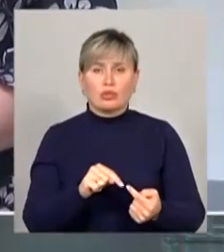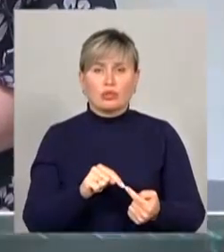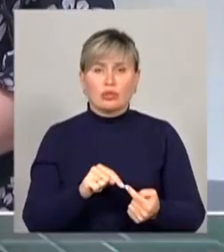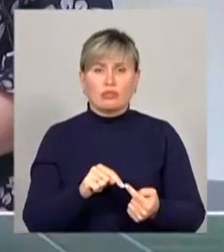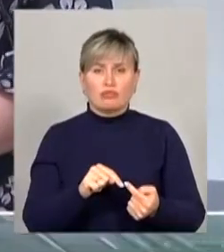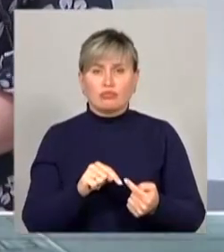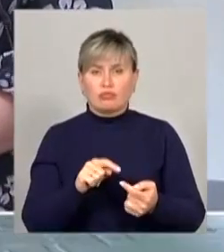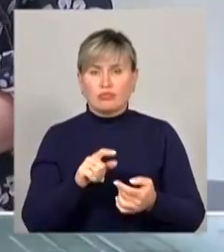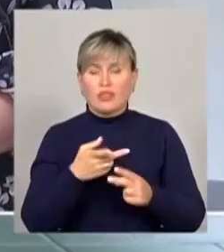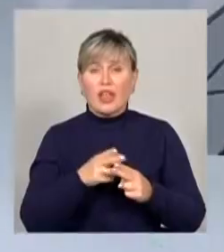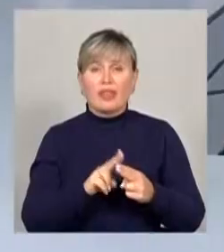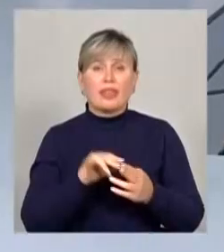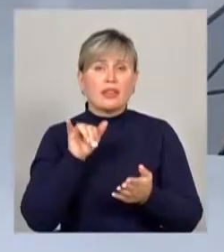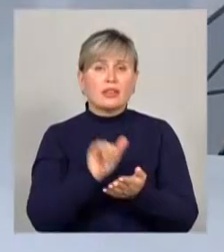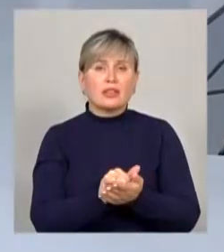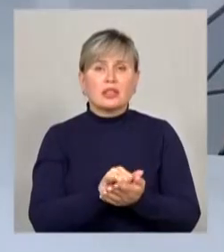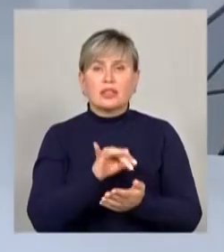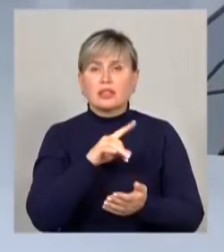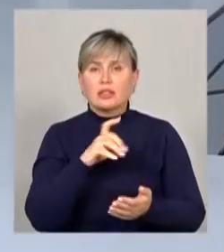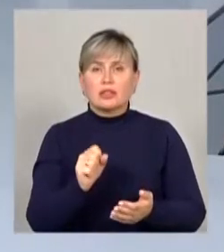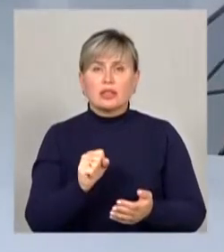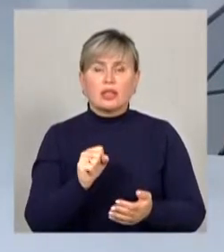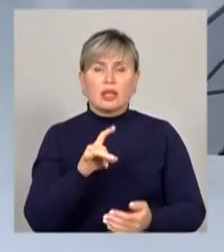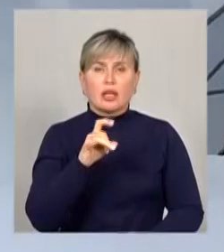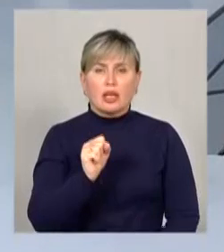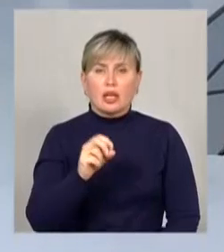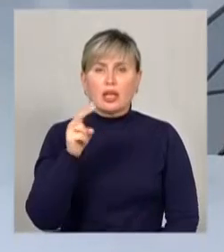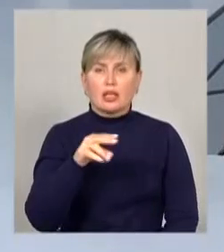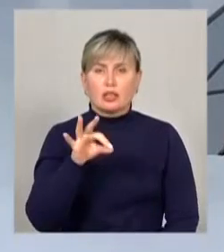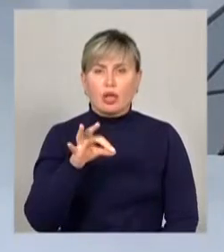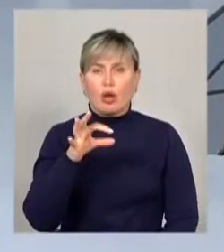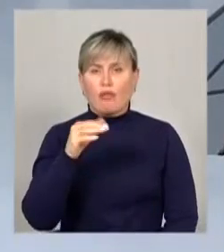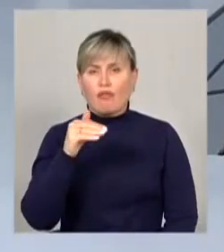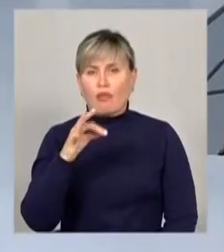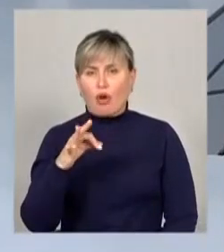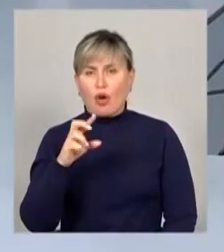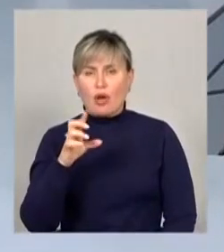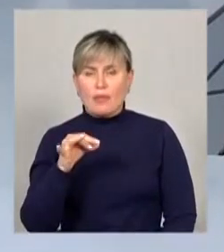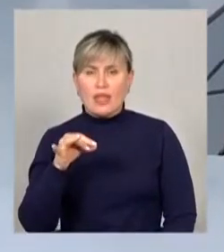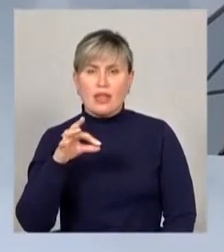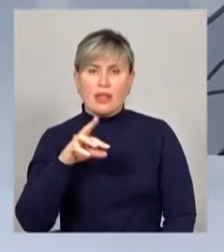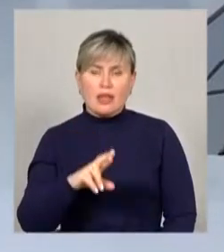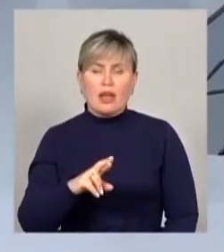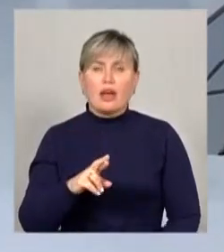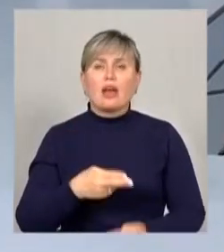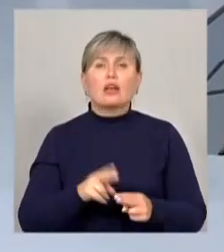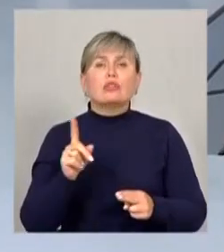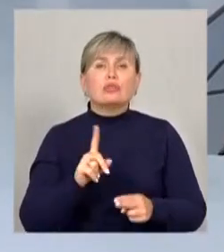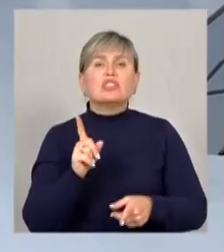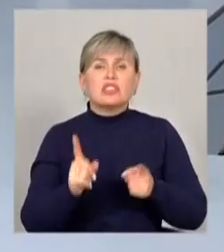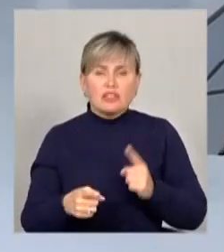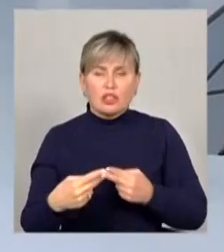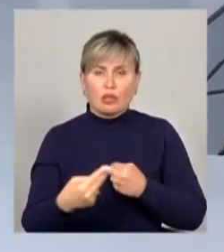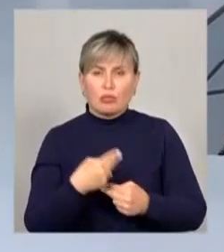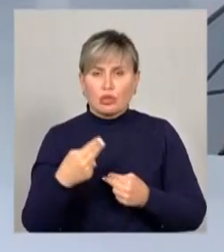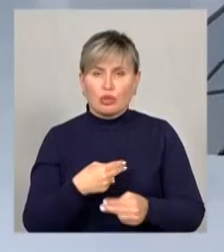установки базовых станций из-за понятия радиофобии. Радиофобия это на данный момент действительно мешает